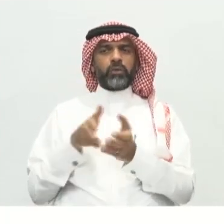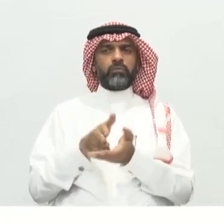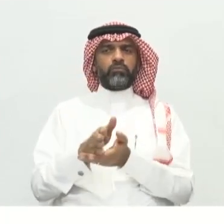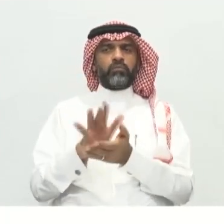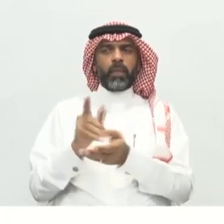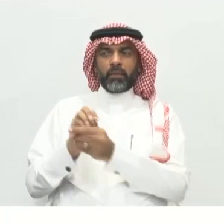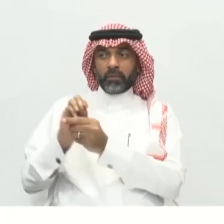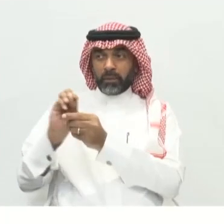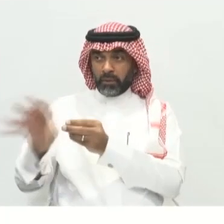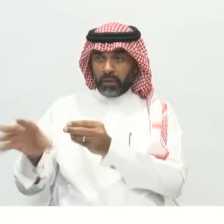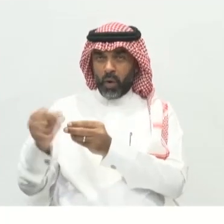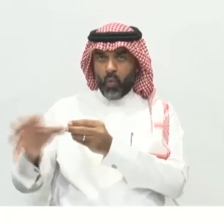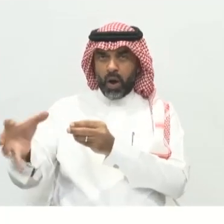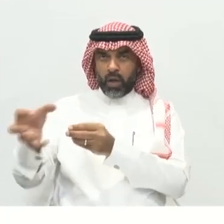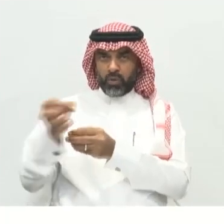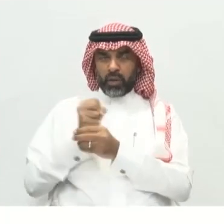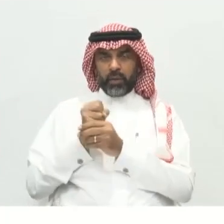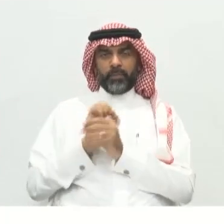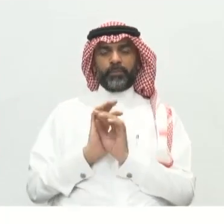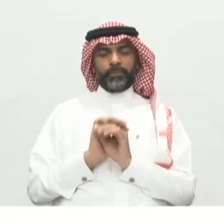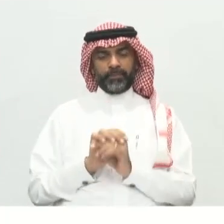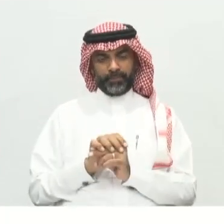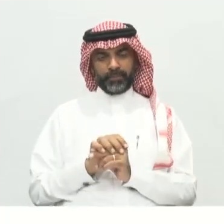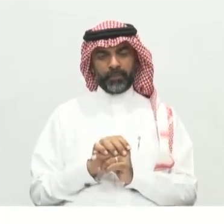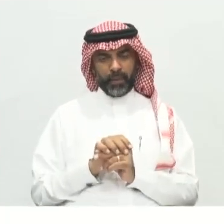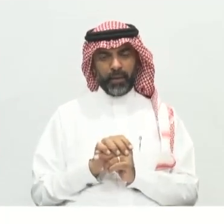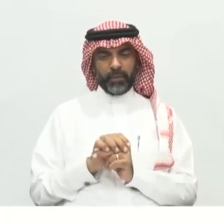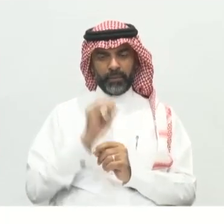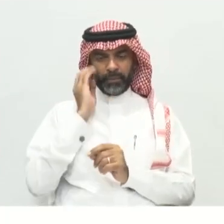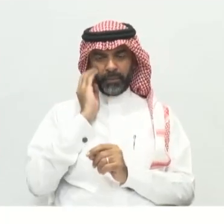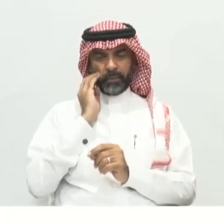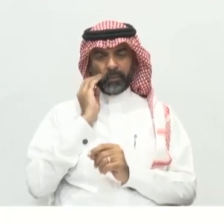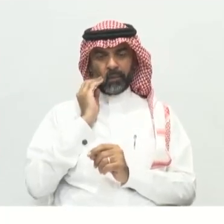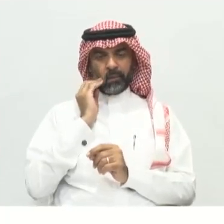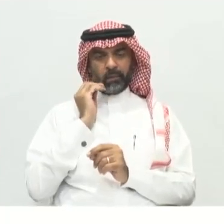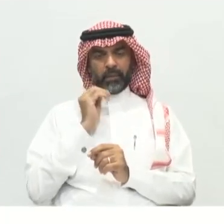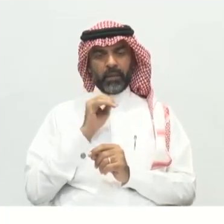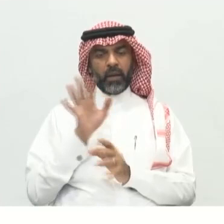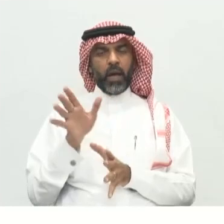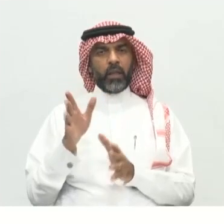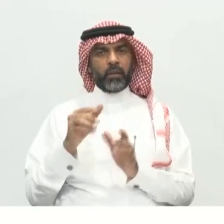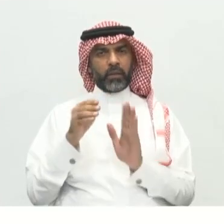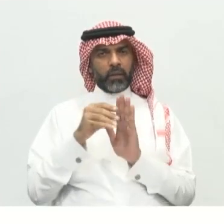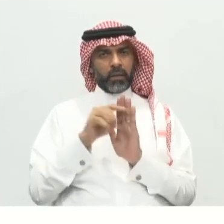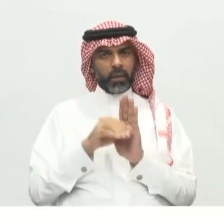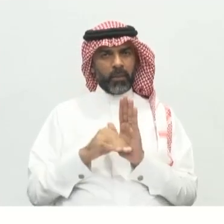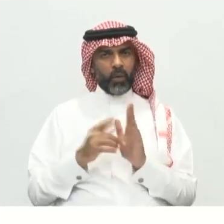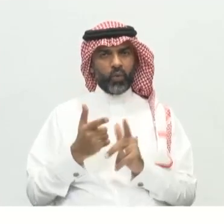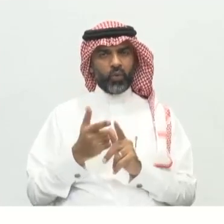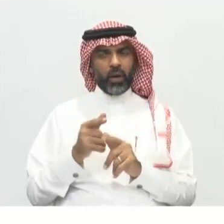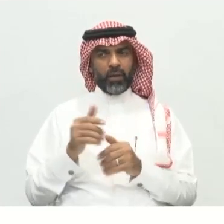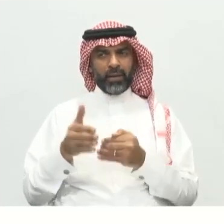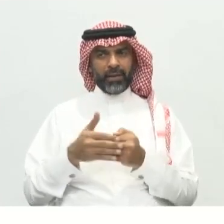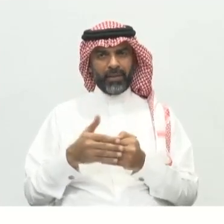وتسلم البضائع او الاشخاص الى مواقع مختلفه تشمل تطبيقاتها خدمات سيارات الاجره